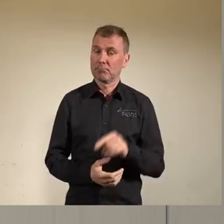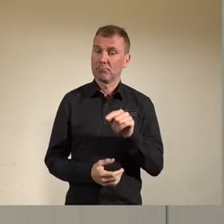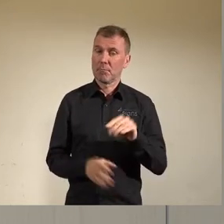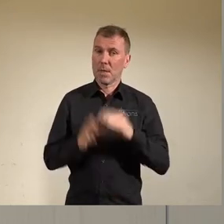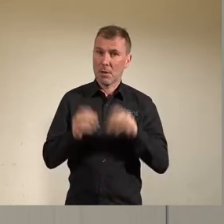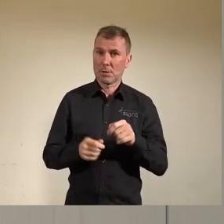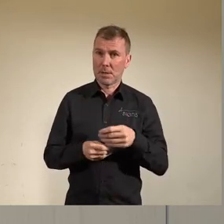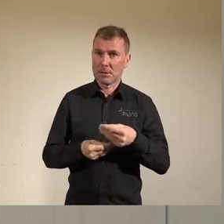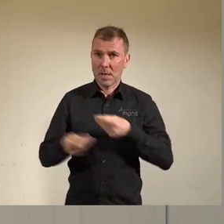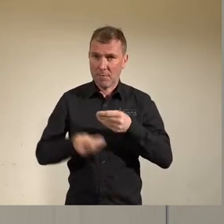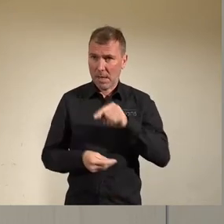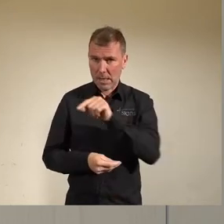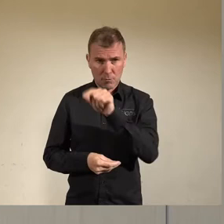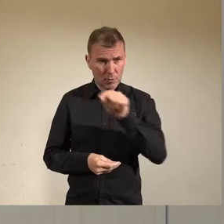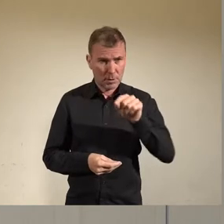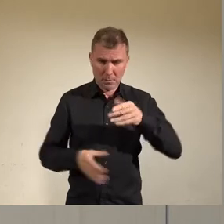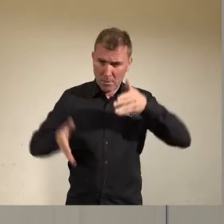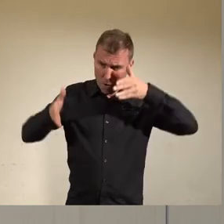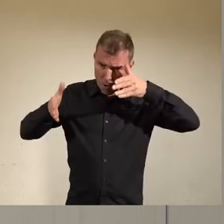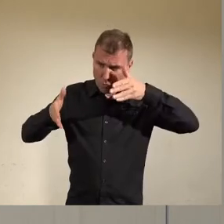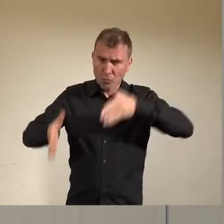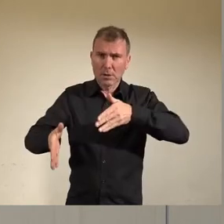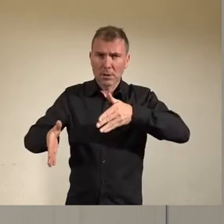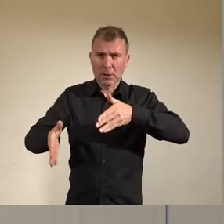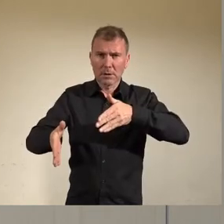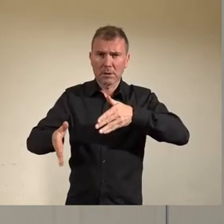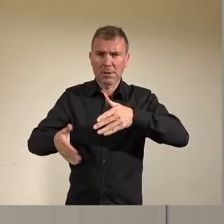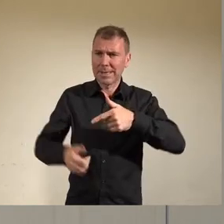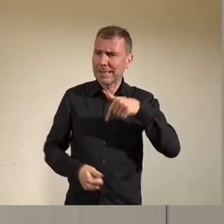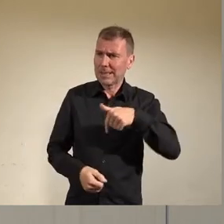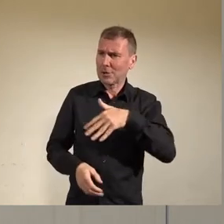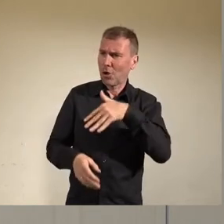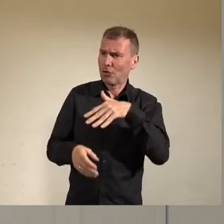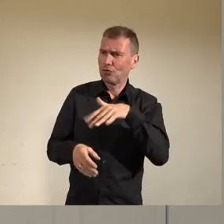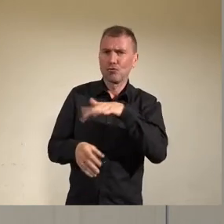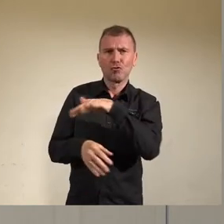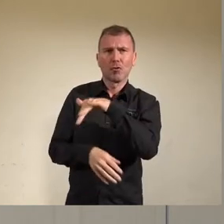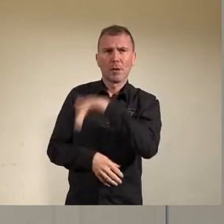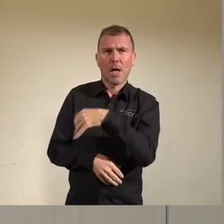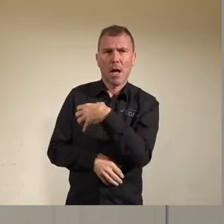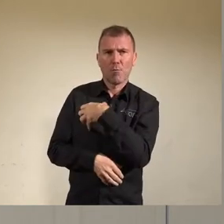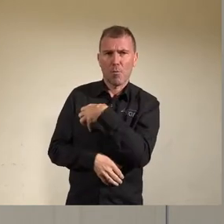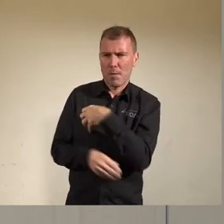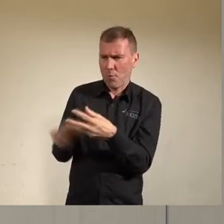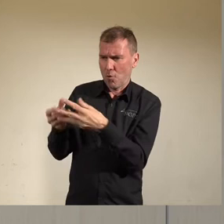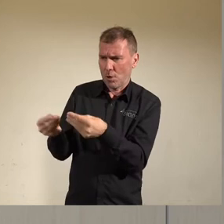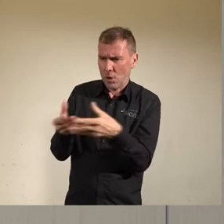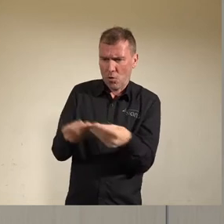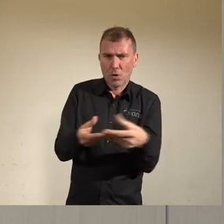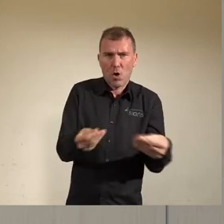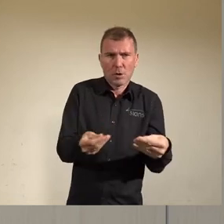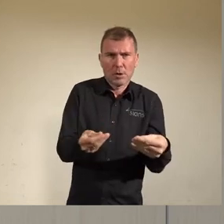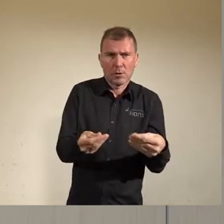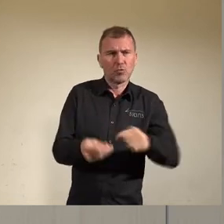Haushaltsverhandlungen Beteiligten darauf konzentriert, vorhandene Probleme in der Sache zu lösen und